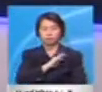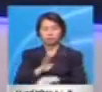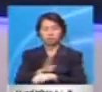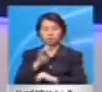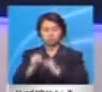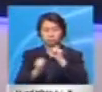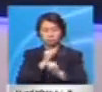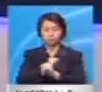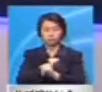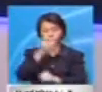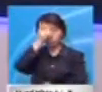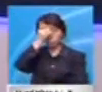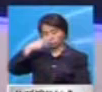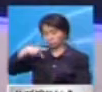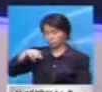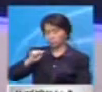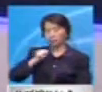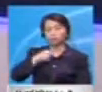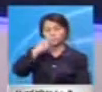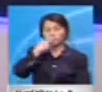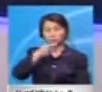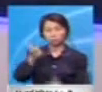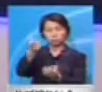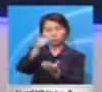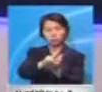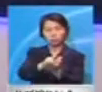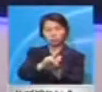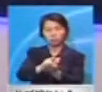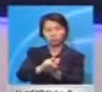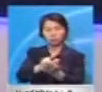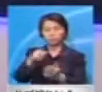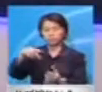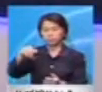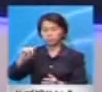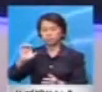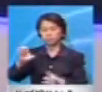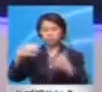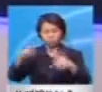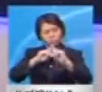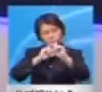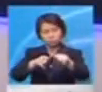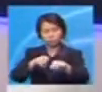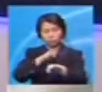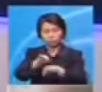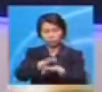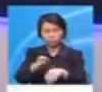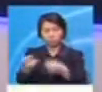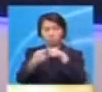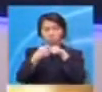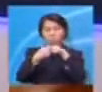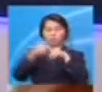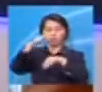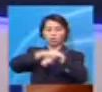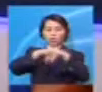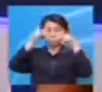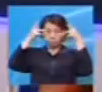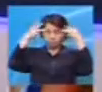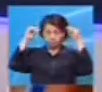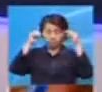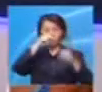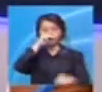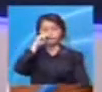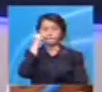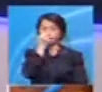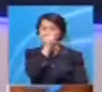dan industri Datuk Seri Mustafa Mohamad menegaskan laporan pac sudah menjawab segala fitnah yang dilemparkan ke atas Perdana Menteri Datuk Seri